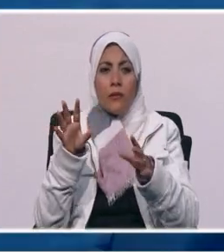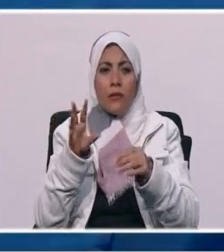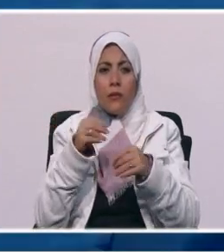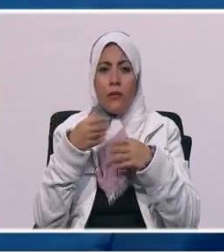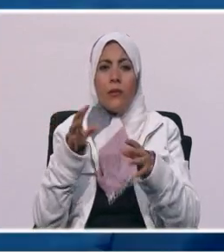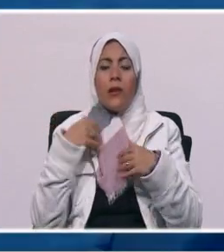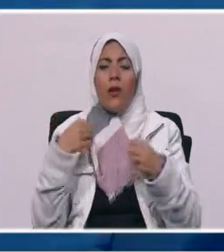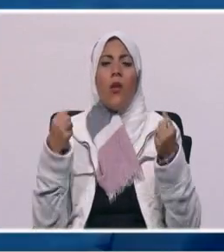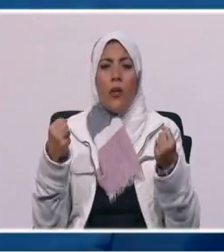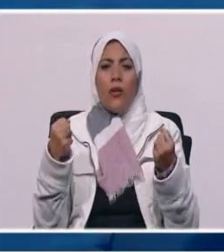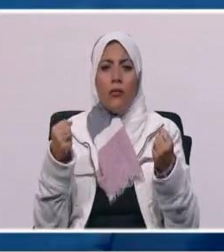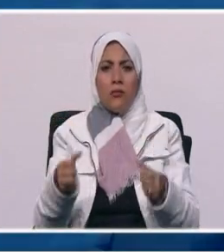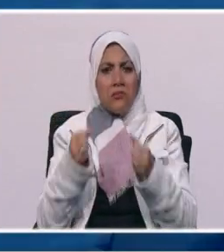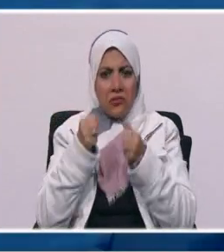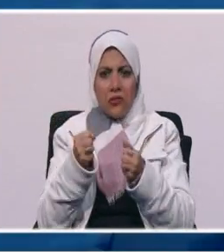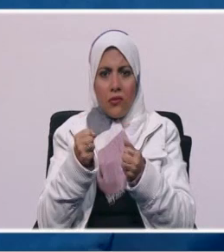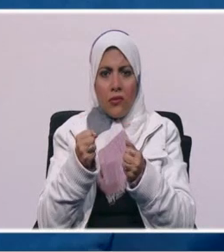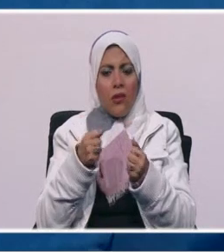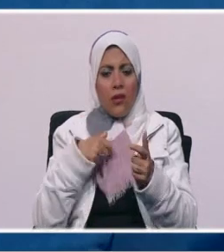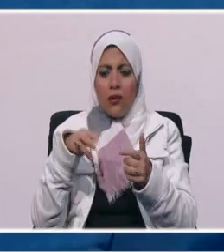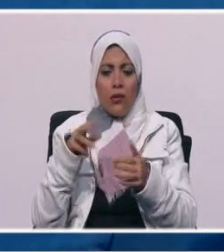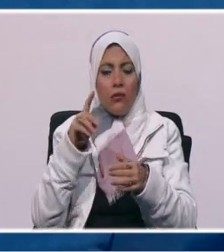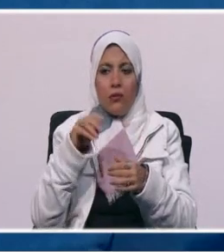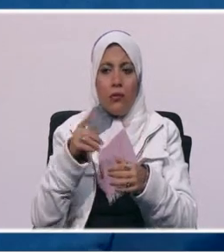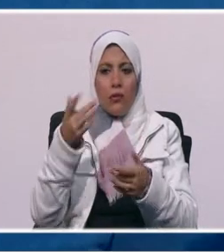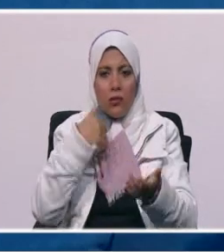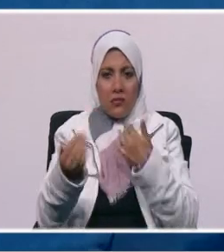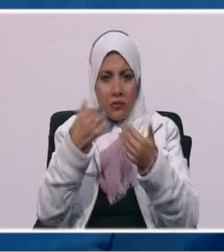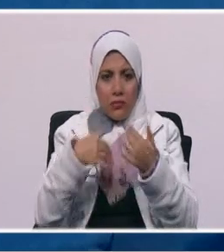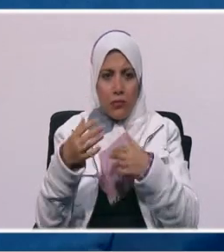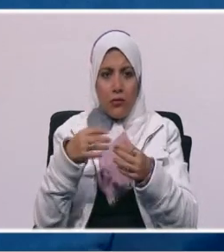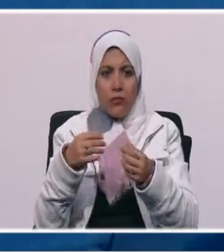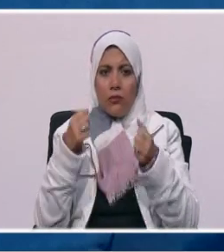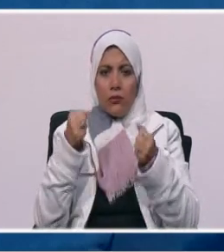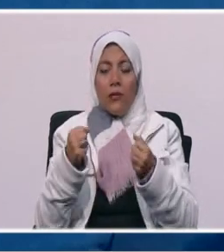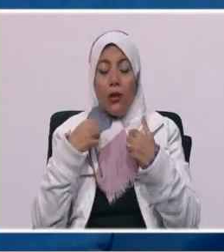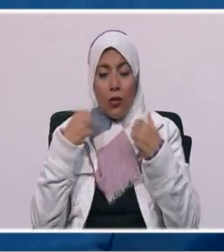حياتي، قويه، عديت بكتير ابس اند داون،